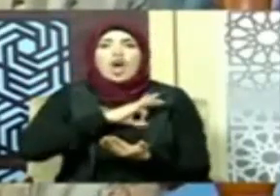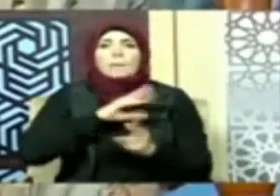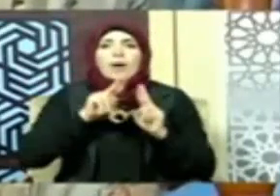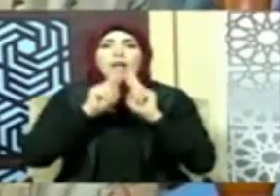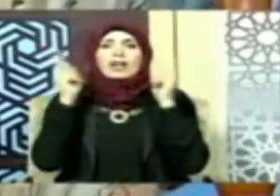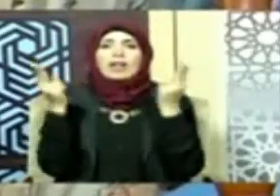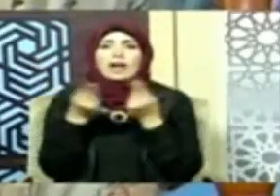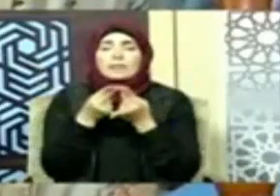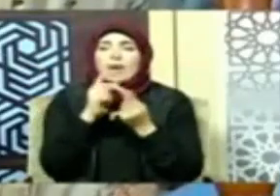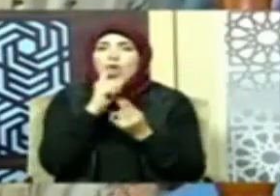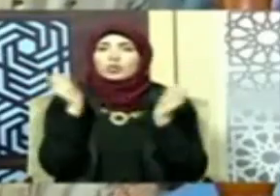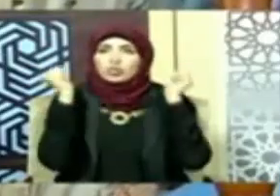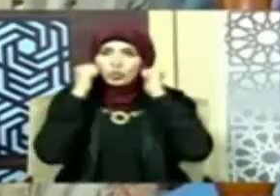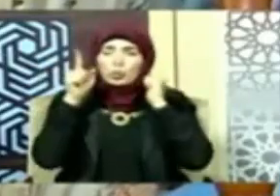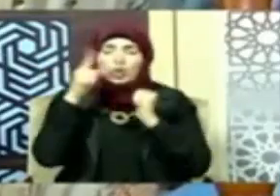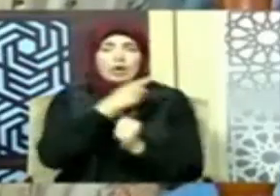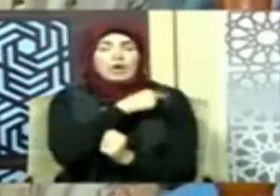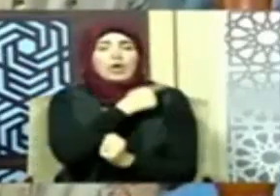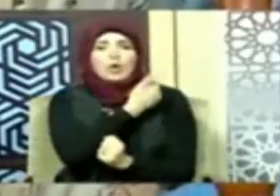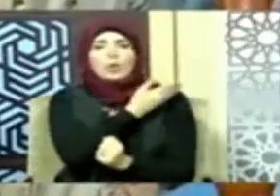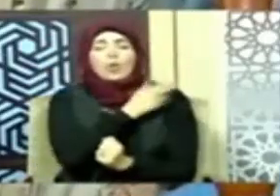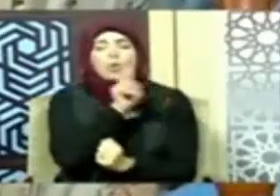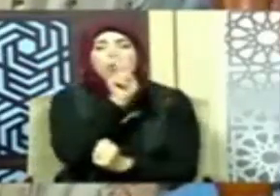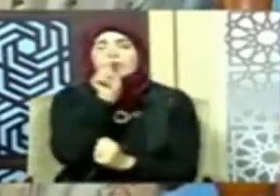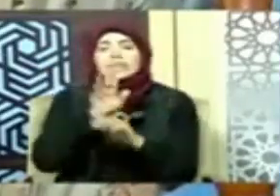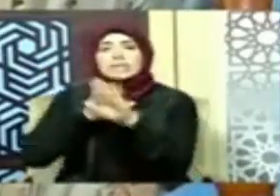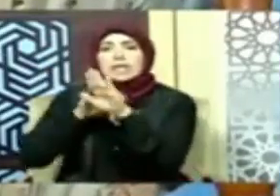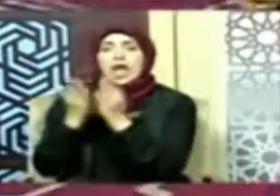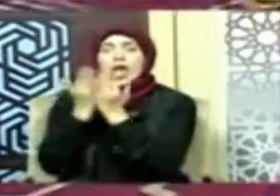للعالمين. توبوا إلى الله واسألوه العفو والعافية.